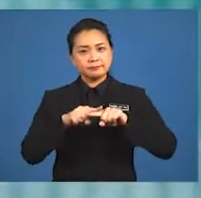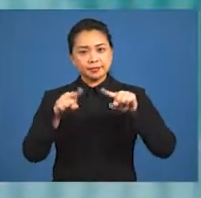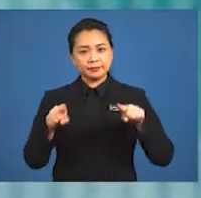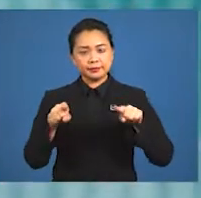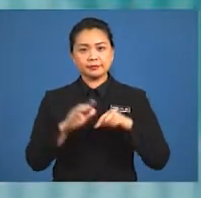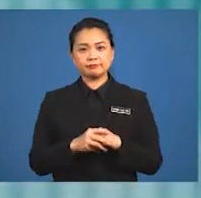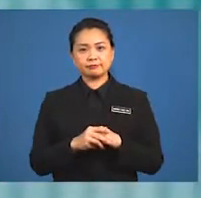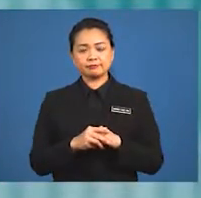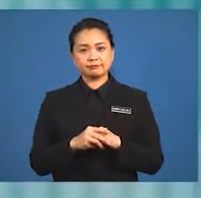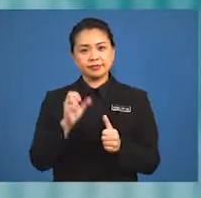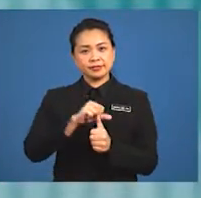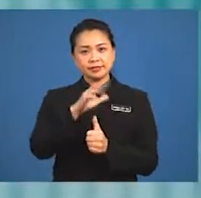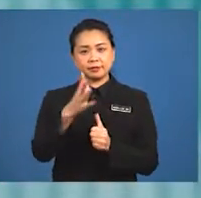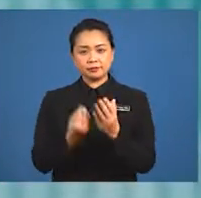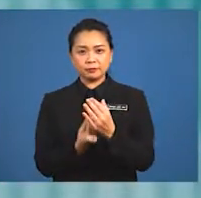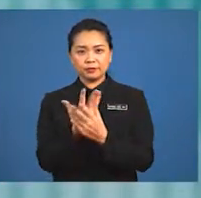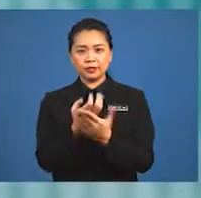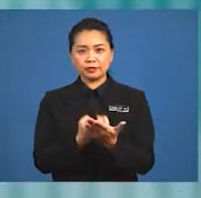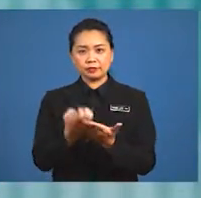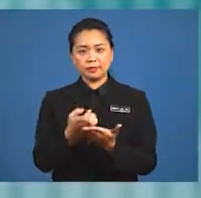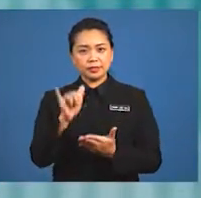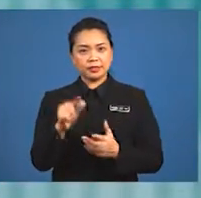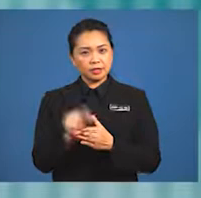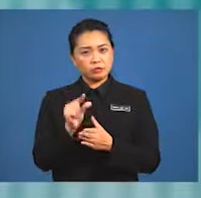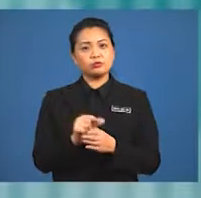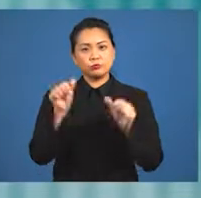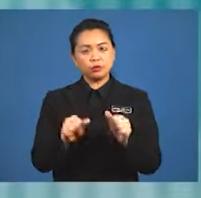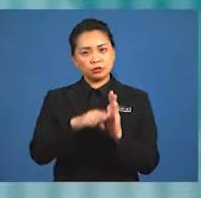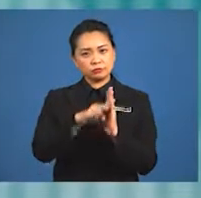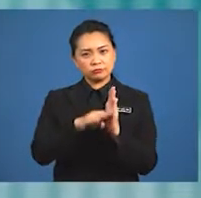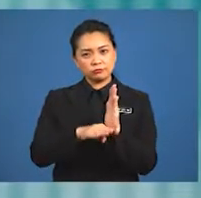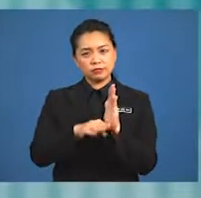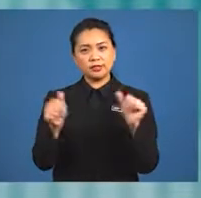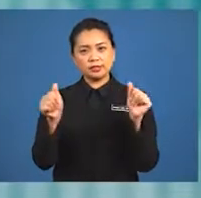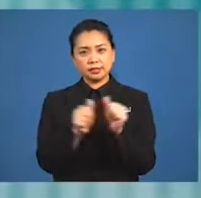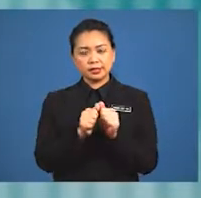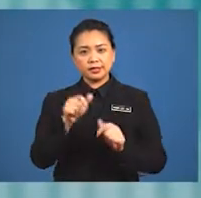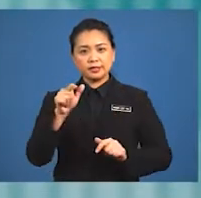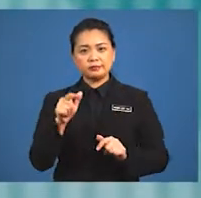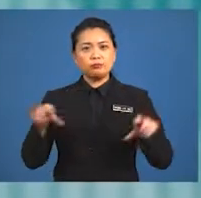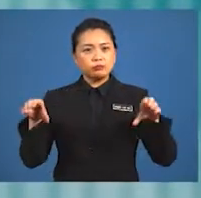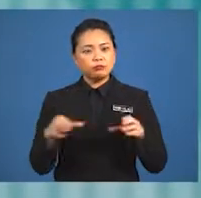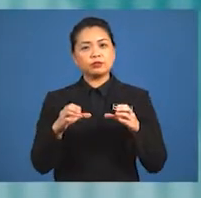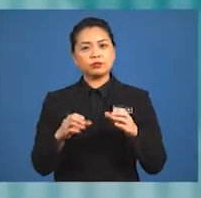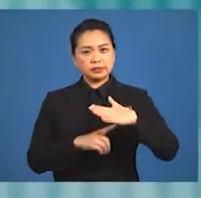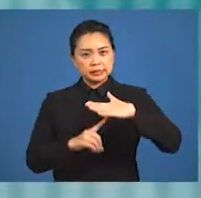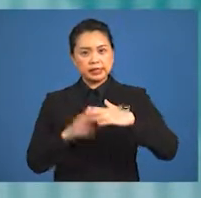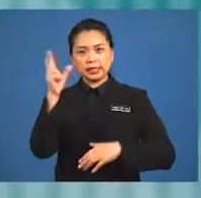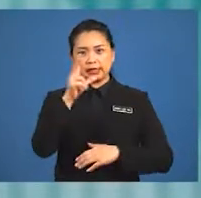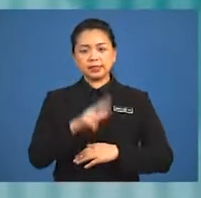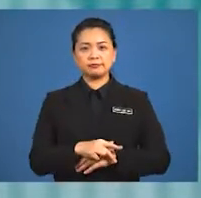bagaimanapun, kesan pertumbuhan ekonomi yang terjejas ini boleh dikurangkan dengan pelaksanaan beberapa dasar